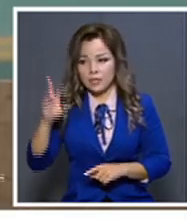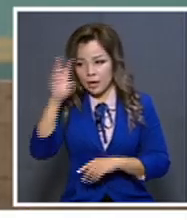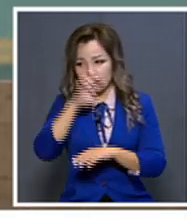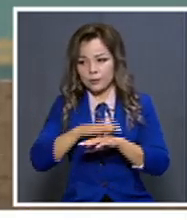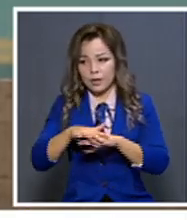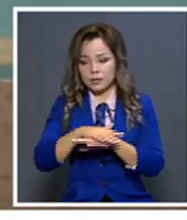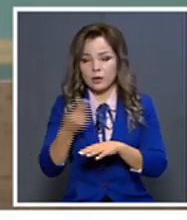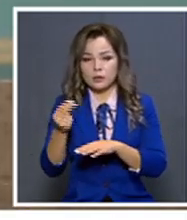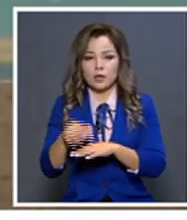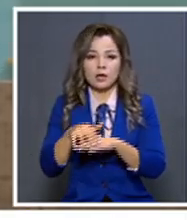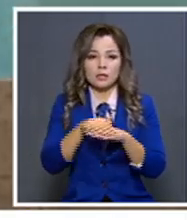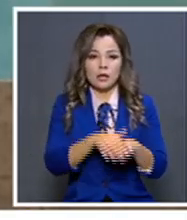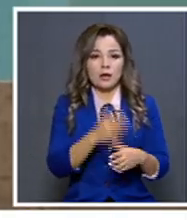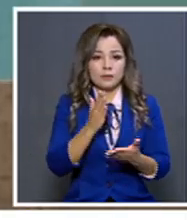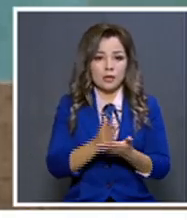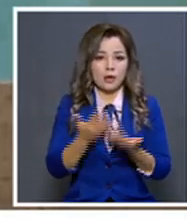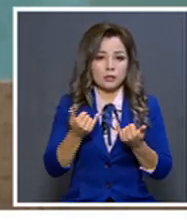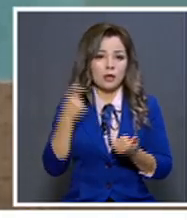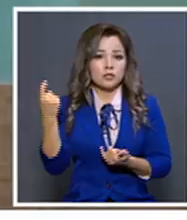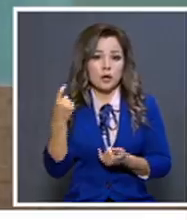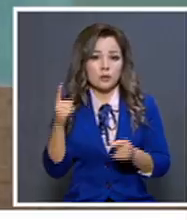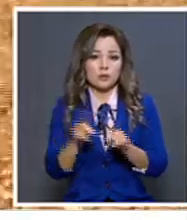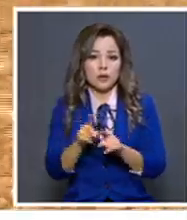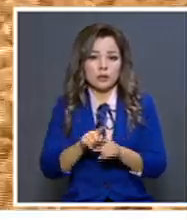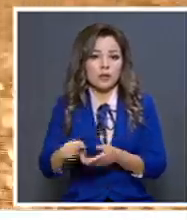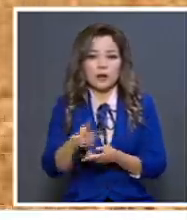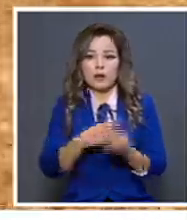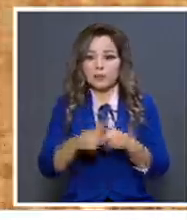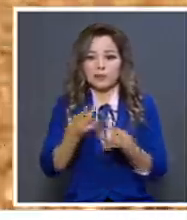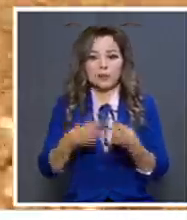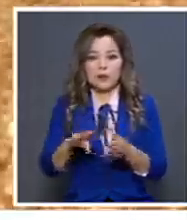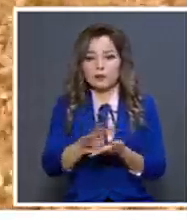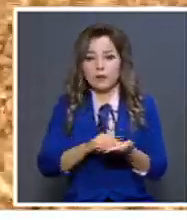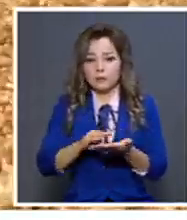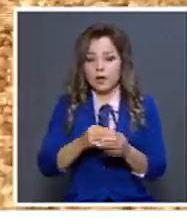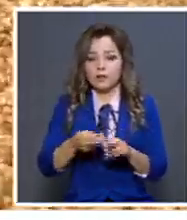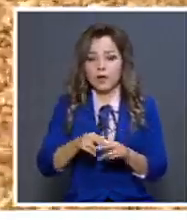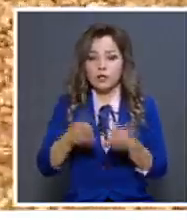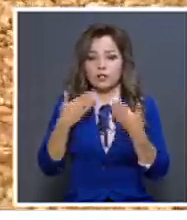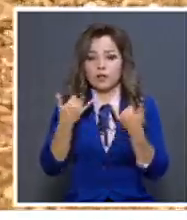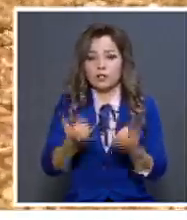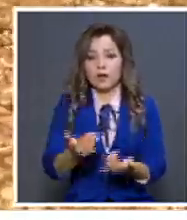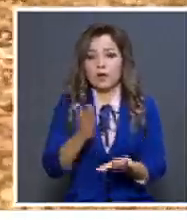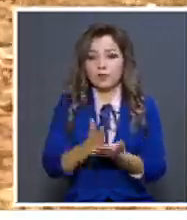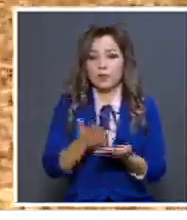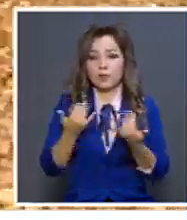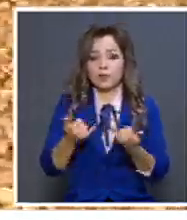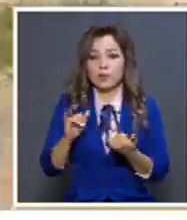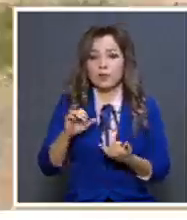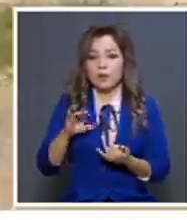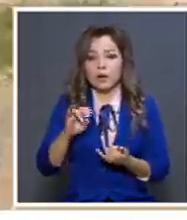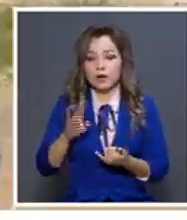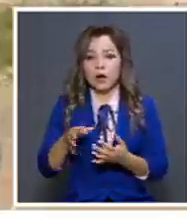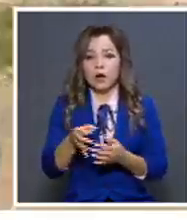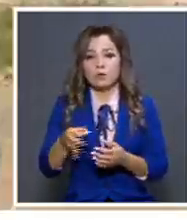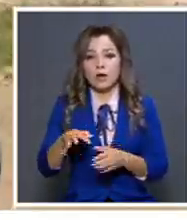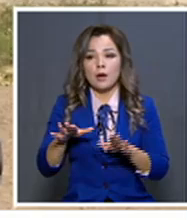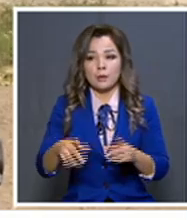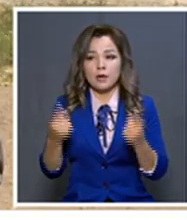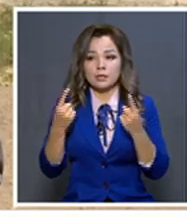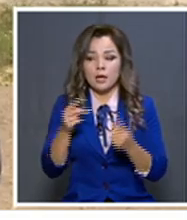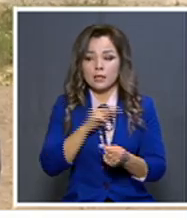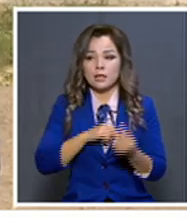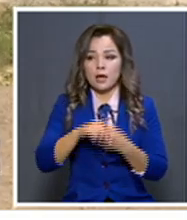мемлекет субсидияландырады. Яғни шаруашылыққа қайтарымсыз жасалған жеңілдік бұл. Соның нәтижесінде Успенка ауданында ірі серіктестіктер ғана